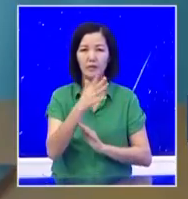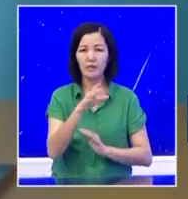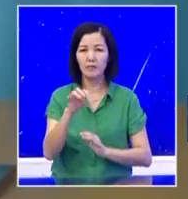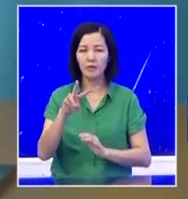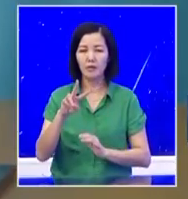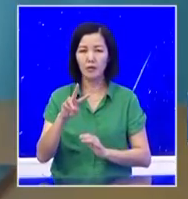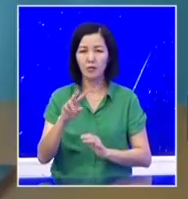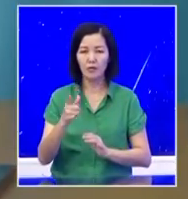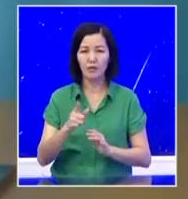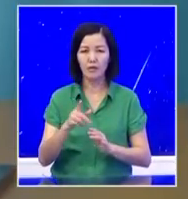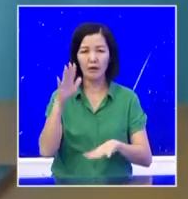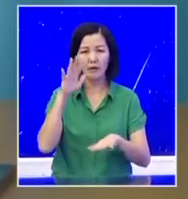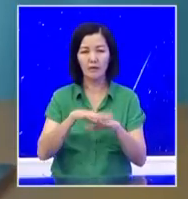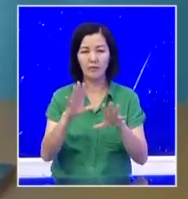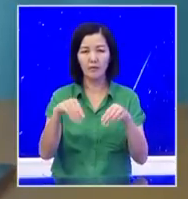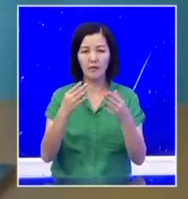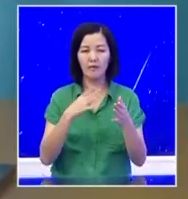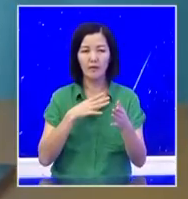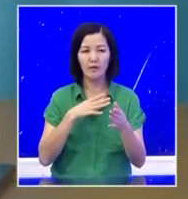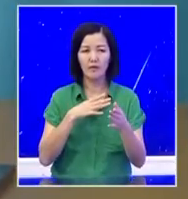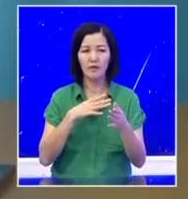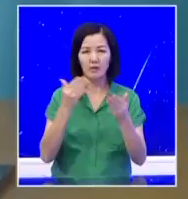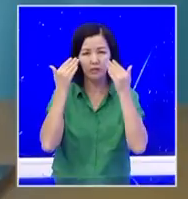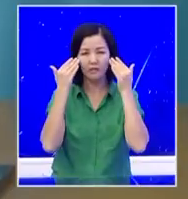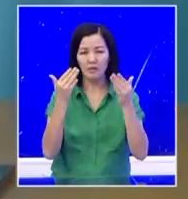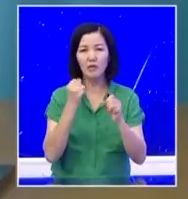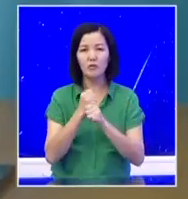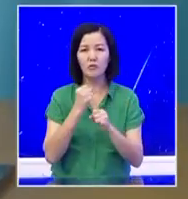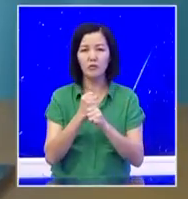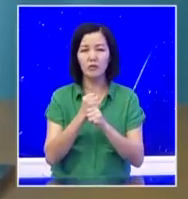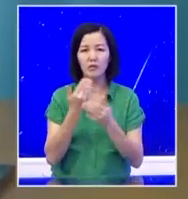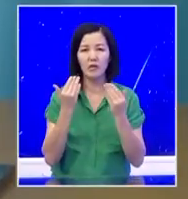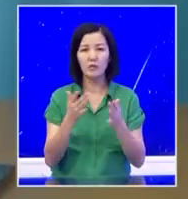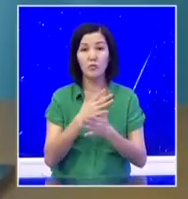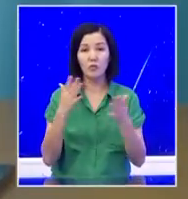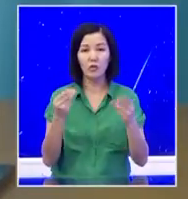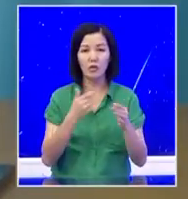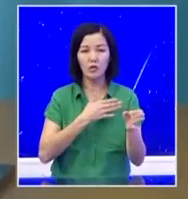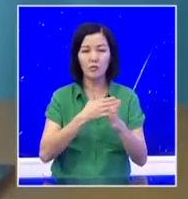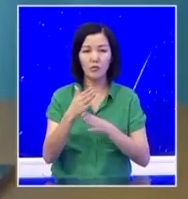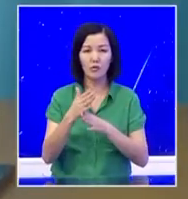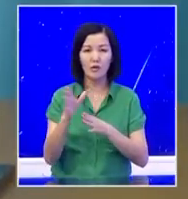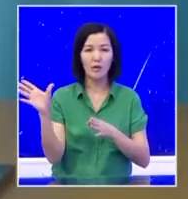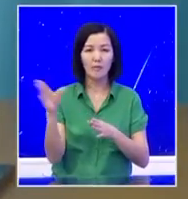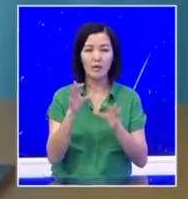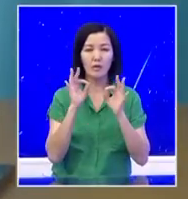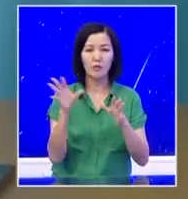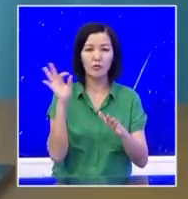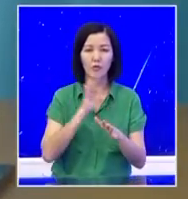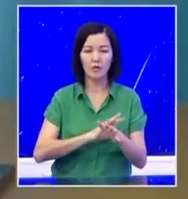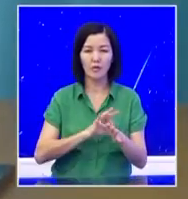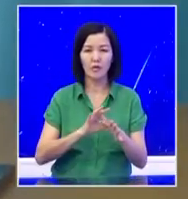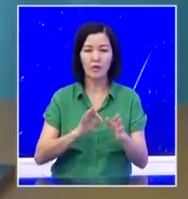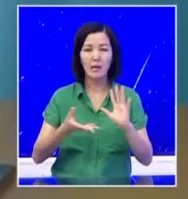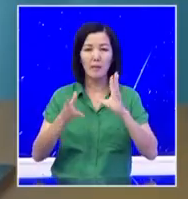которые Акимам давали, не знали, что делать. Сейчас такие суммы дали. Мы должны. Вот эта мониторинговая